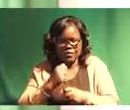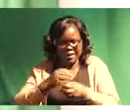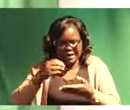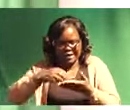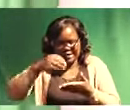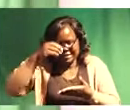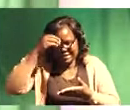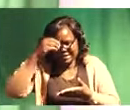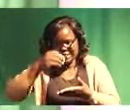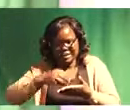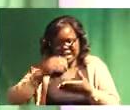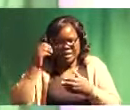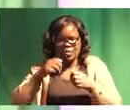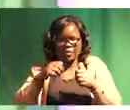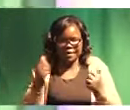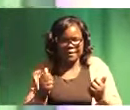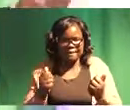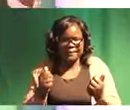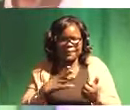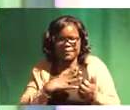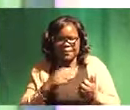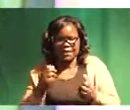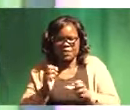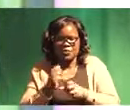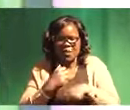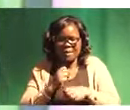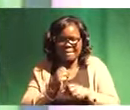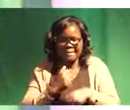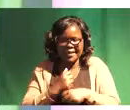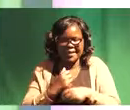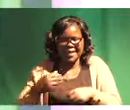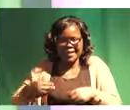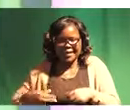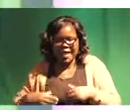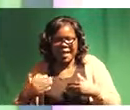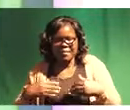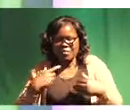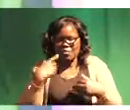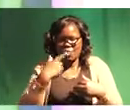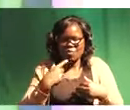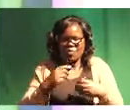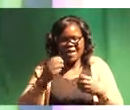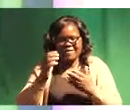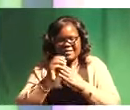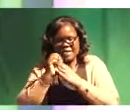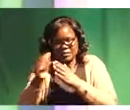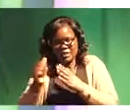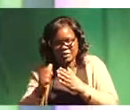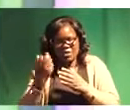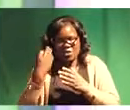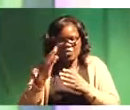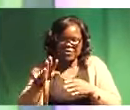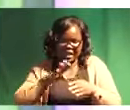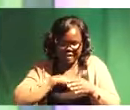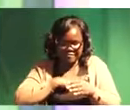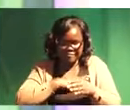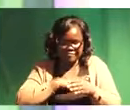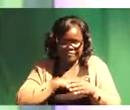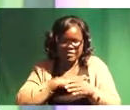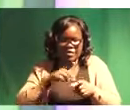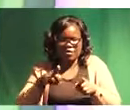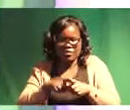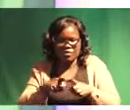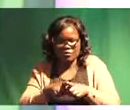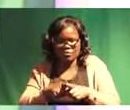yao yawe sawa sawa, na tutengeneze vijana ambao wako na ujuzi wa kutosha. Vile